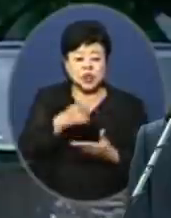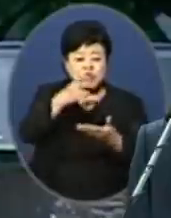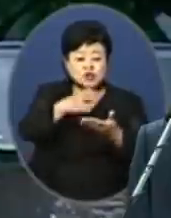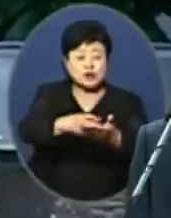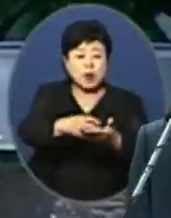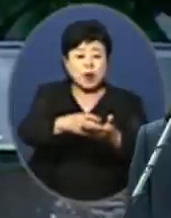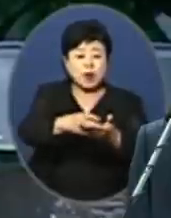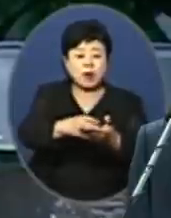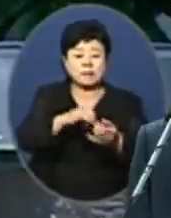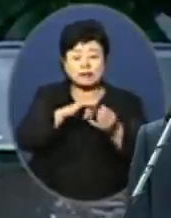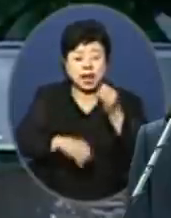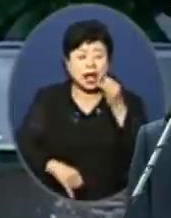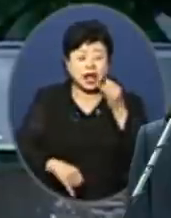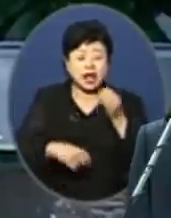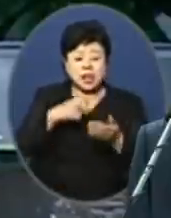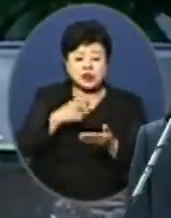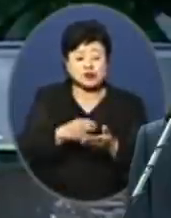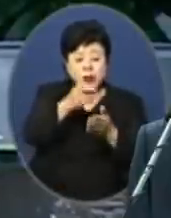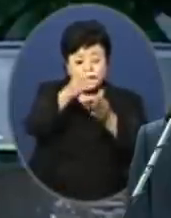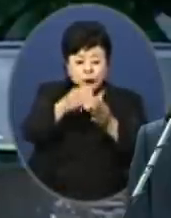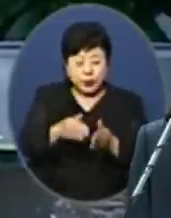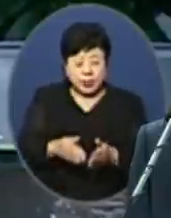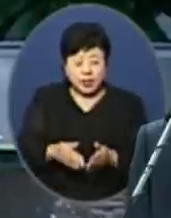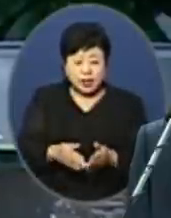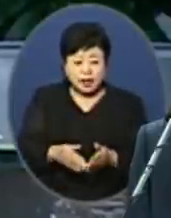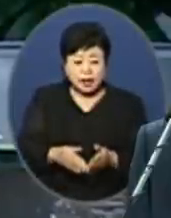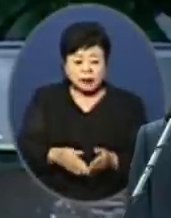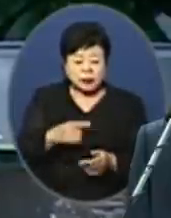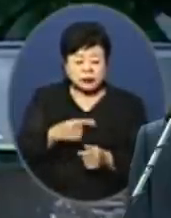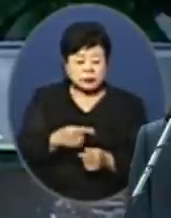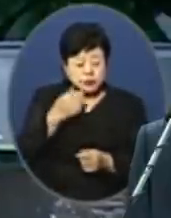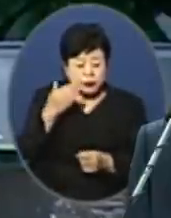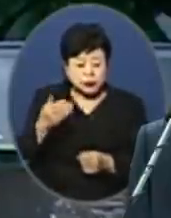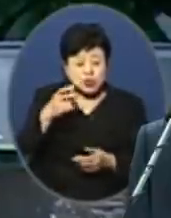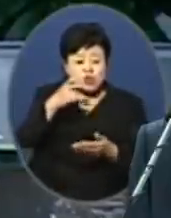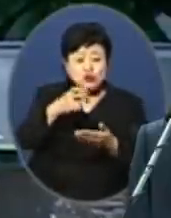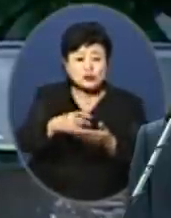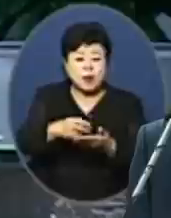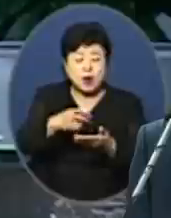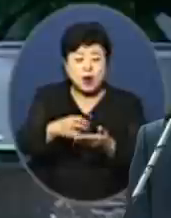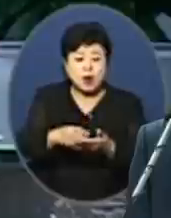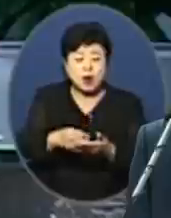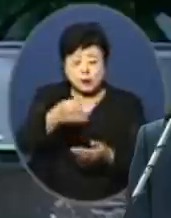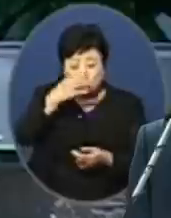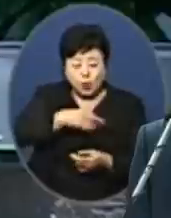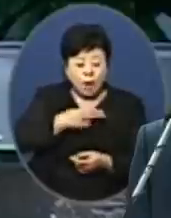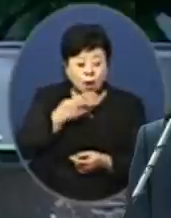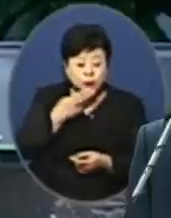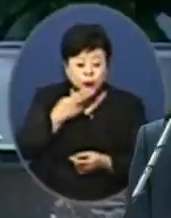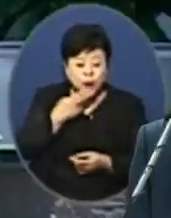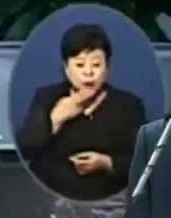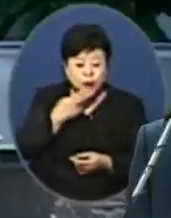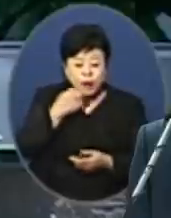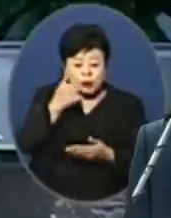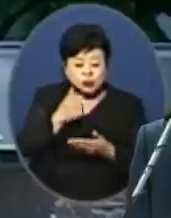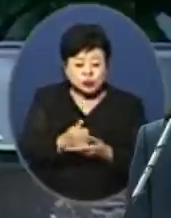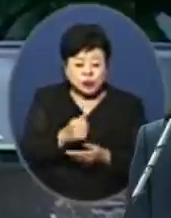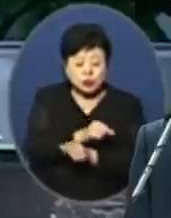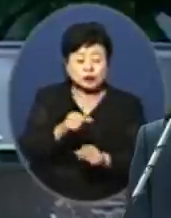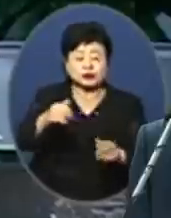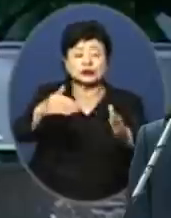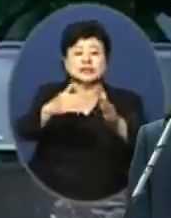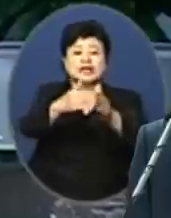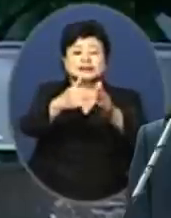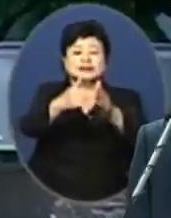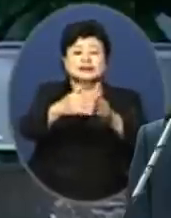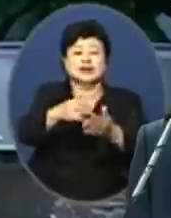율법을 어겼으니까 율법을 통해서 우리를 참소하는데 율법이 효과가 없습니다. 죄가 다 용서받았으니